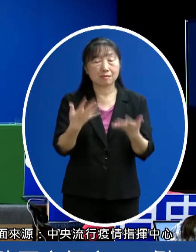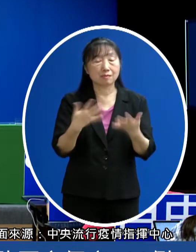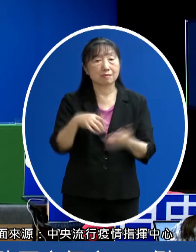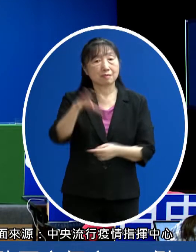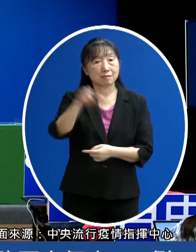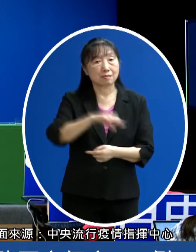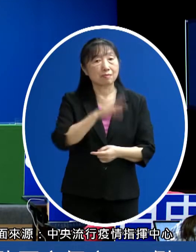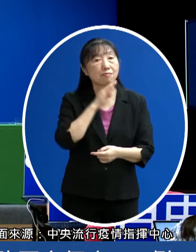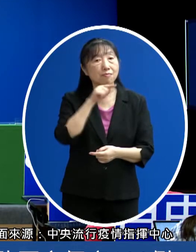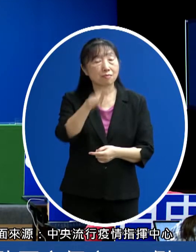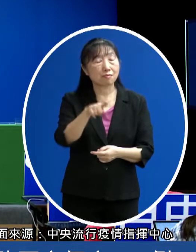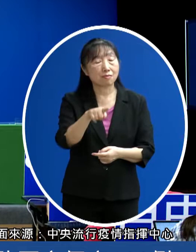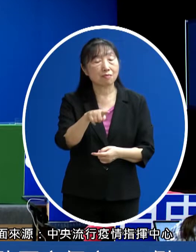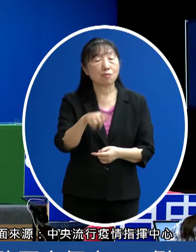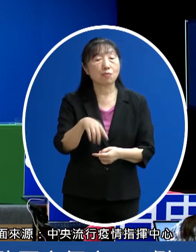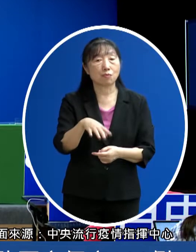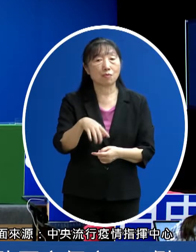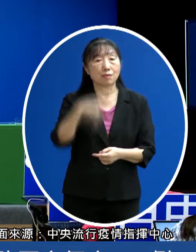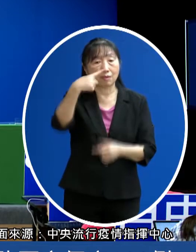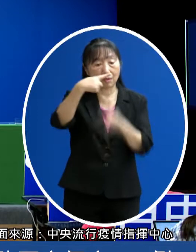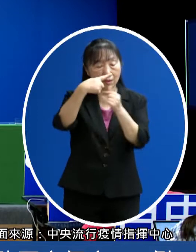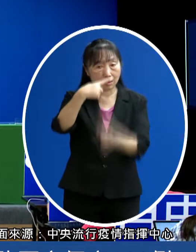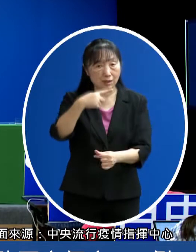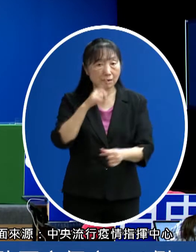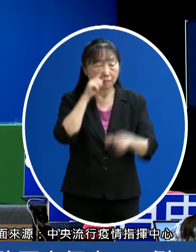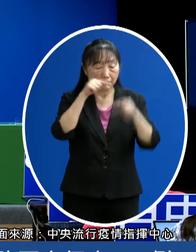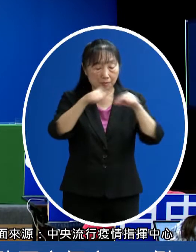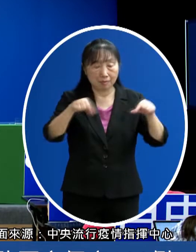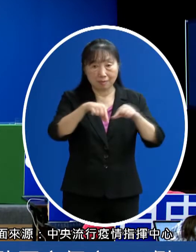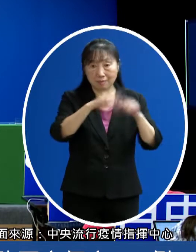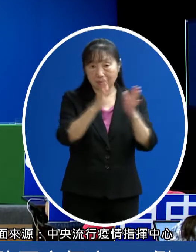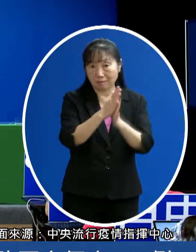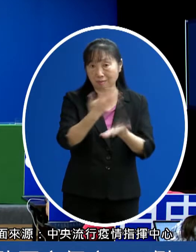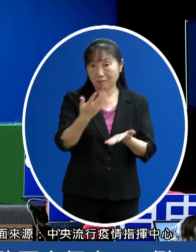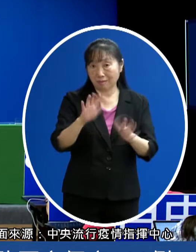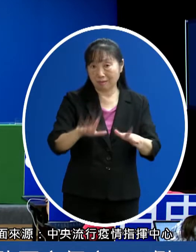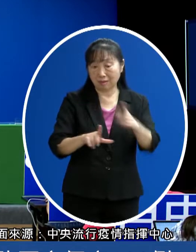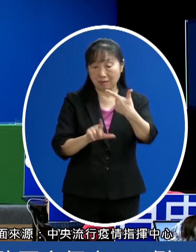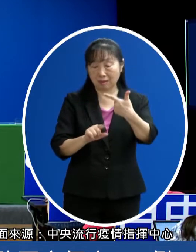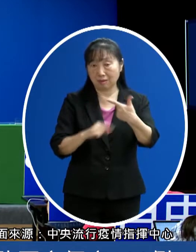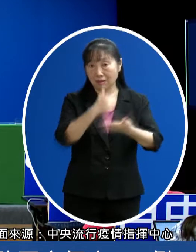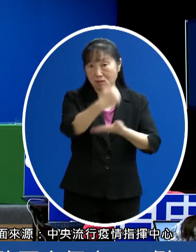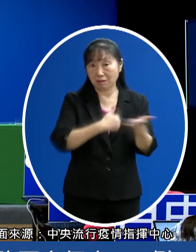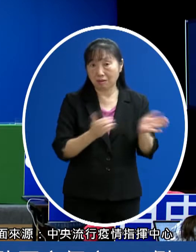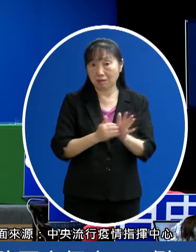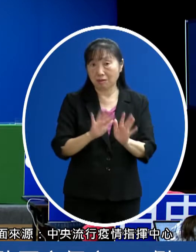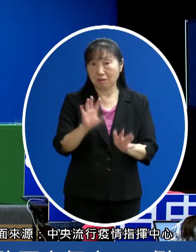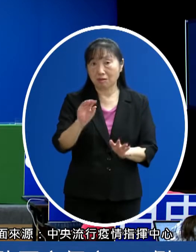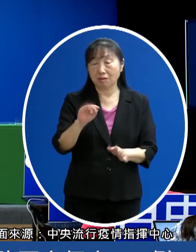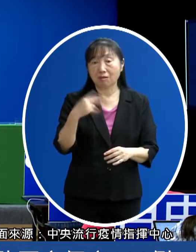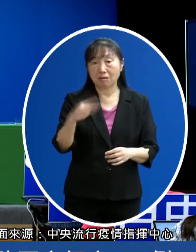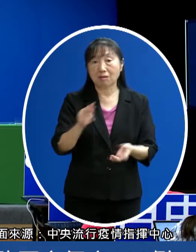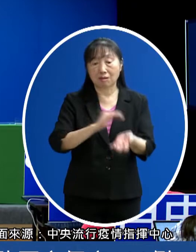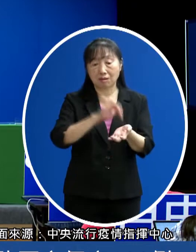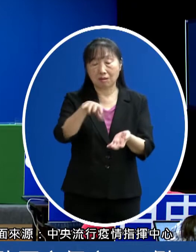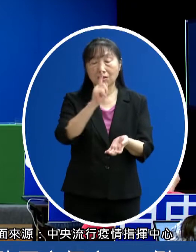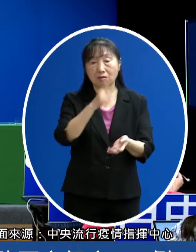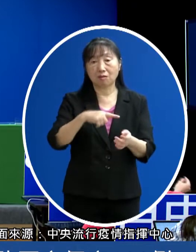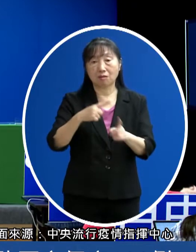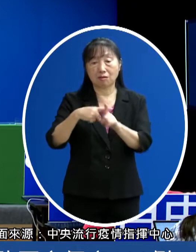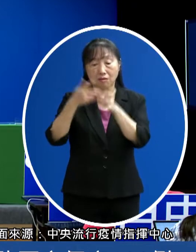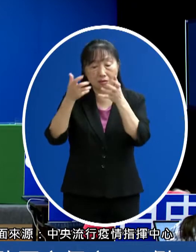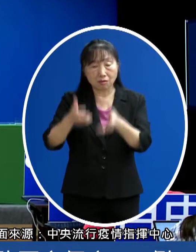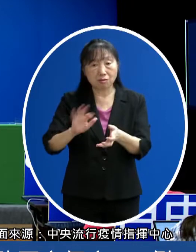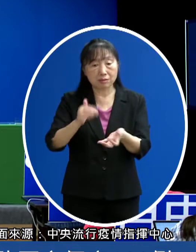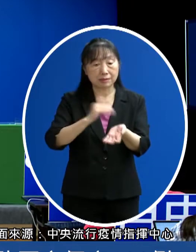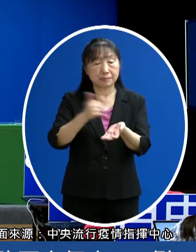中以新北市14894例为最多，其次为台中市11511例，高雄市11499